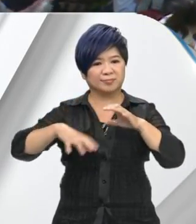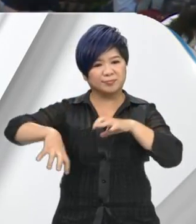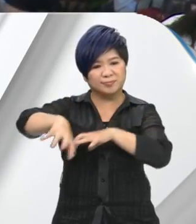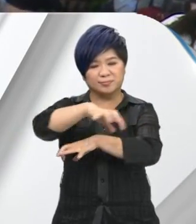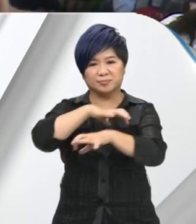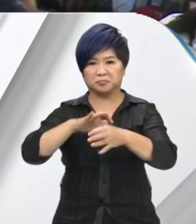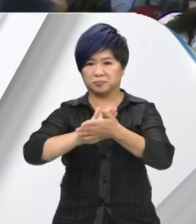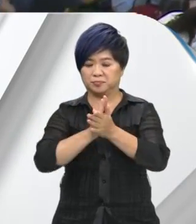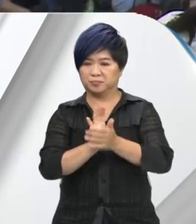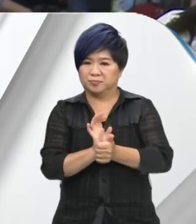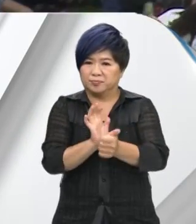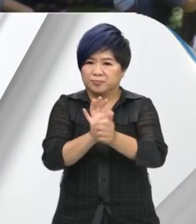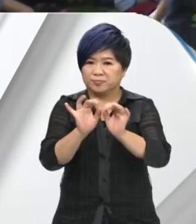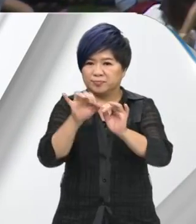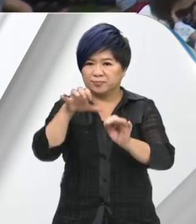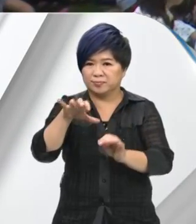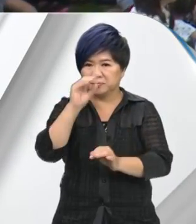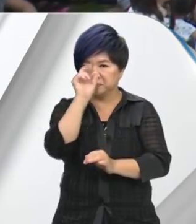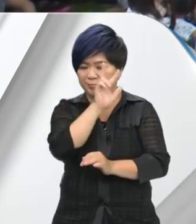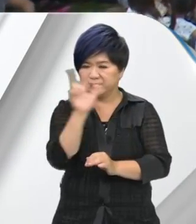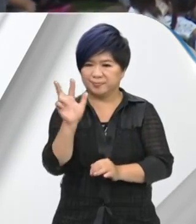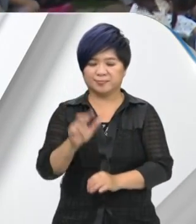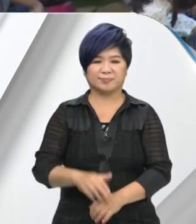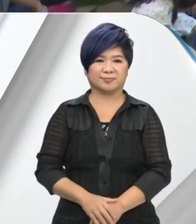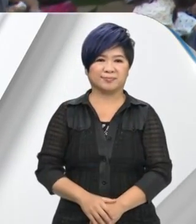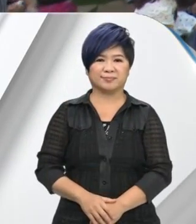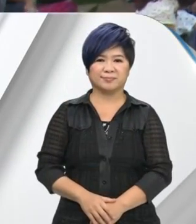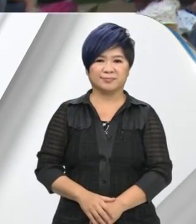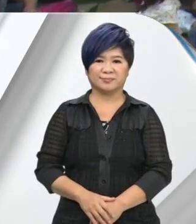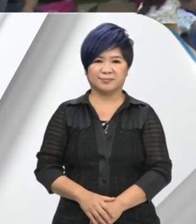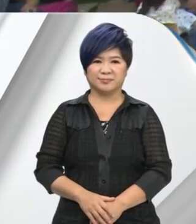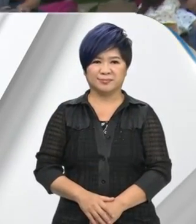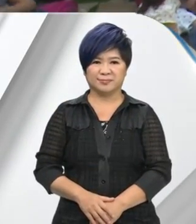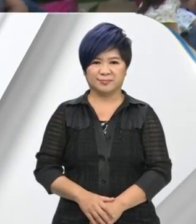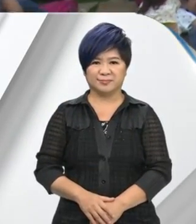动地方特色的文化平台。客家新闻王文耀，新竹报道。